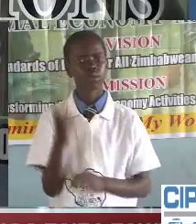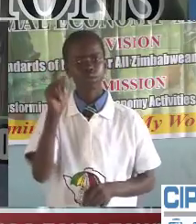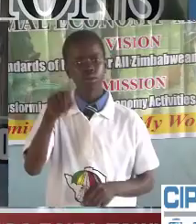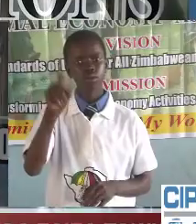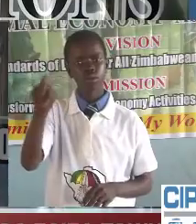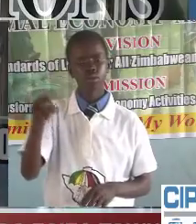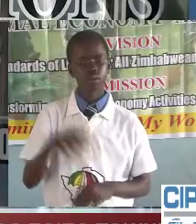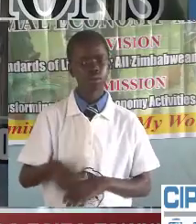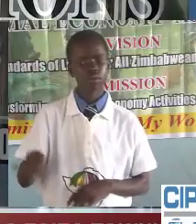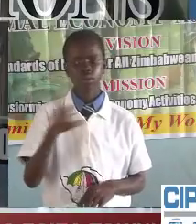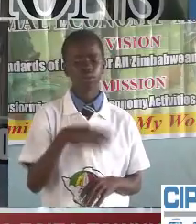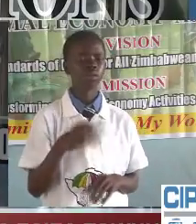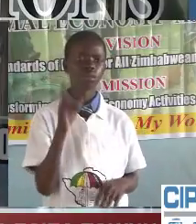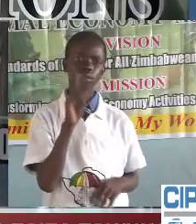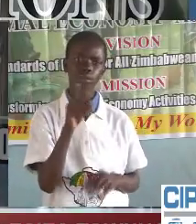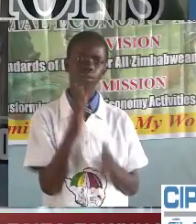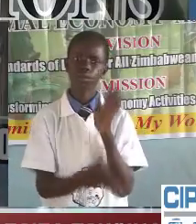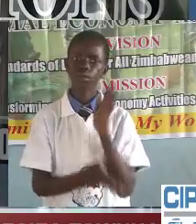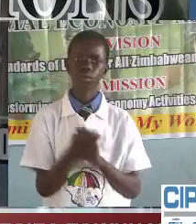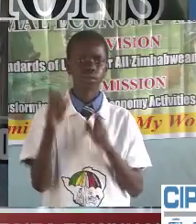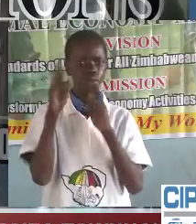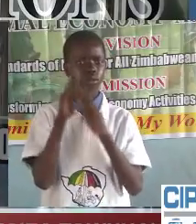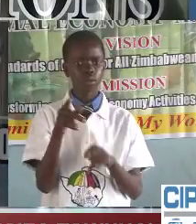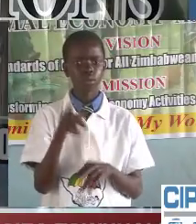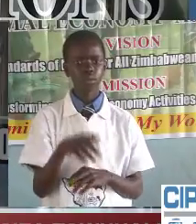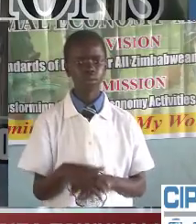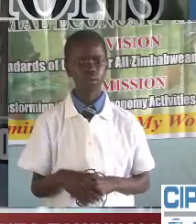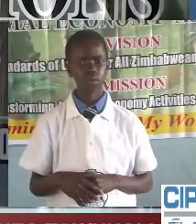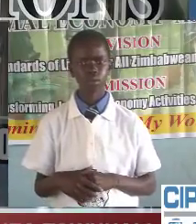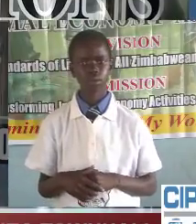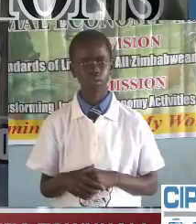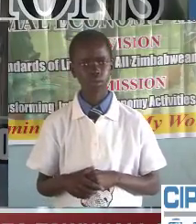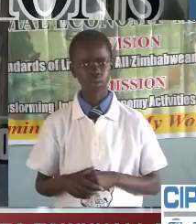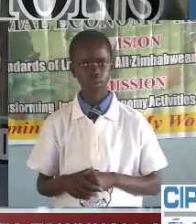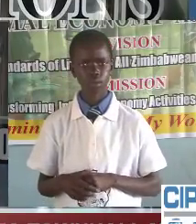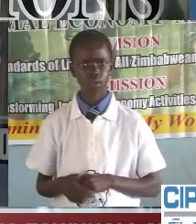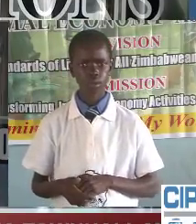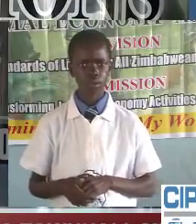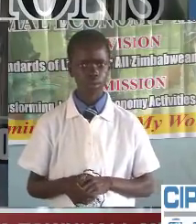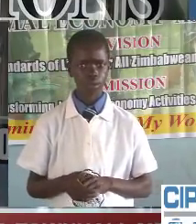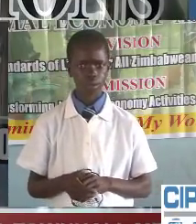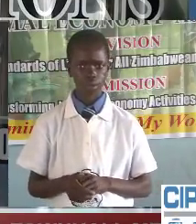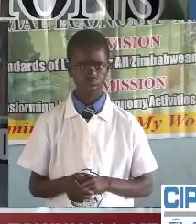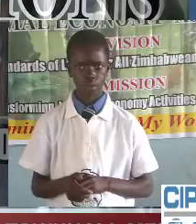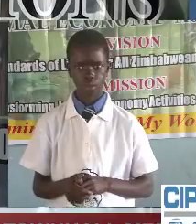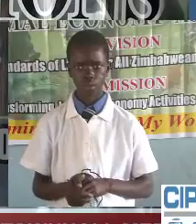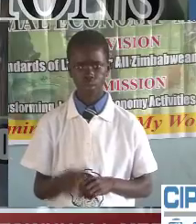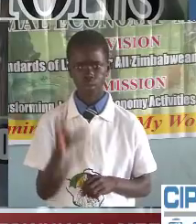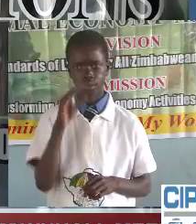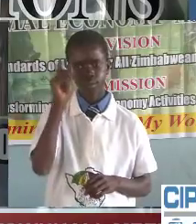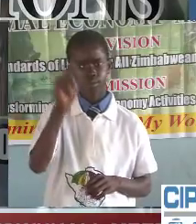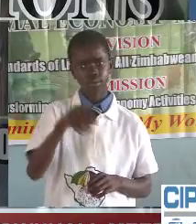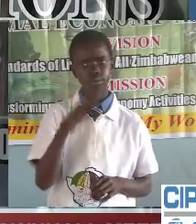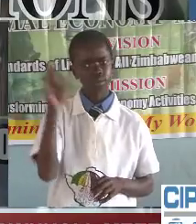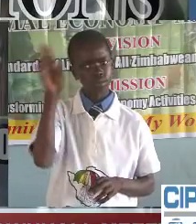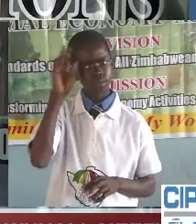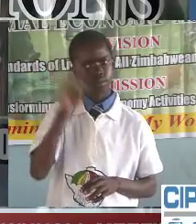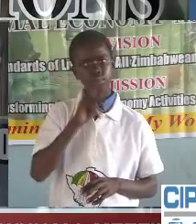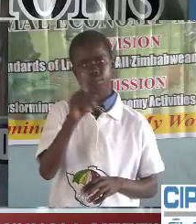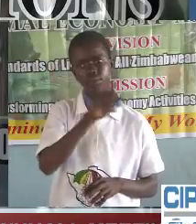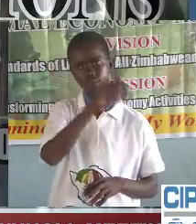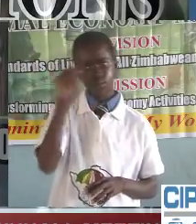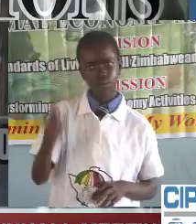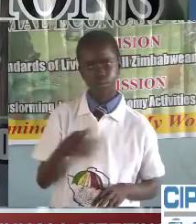I shall listen very carefully and I shall take everything seriously. Then kozoita nyaya yekunzi zvii